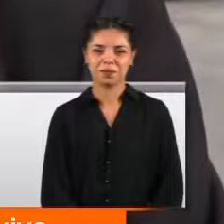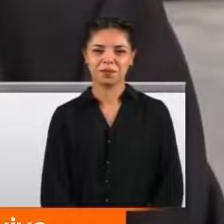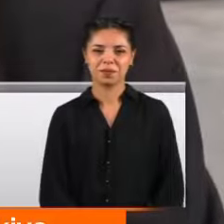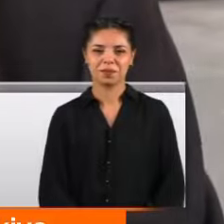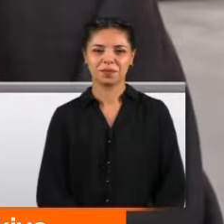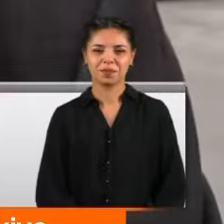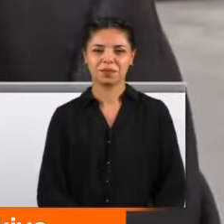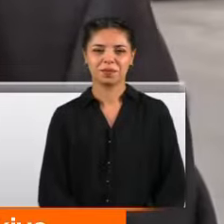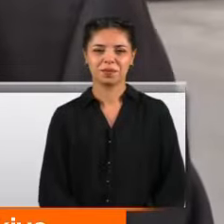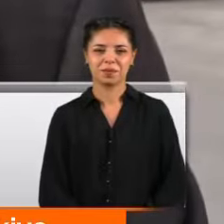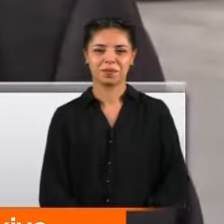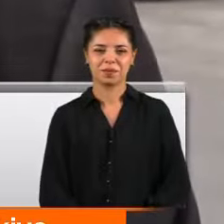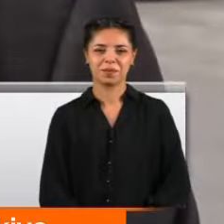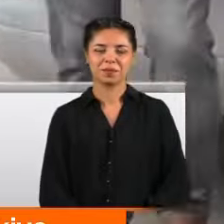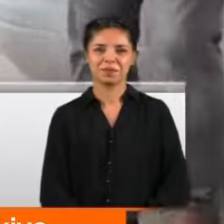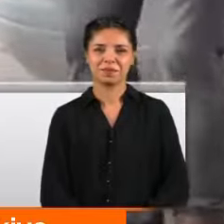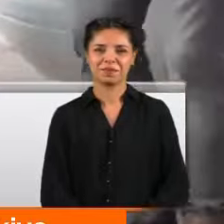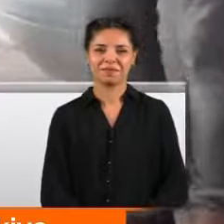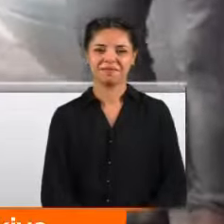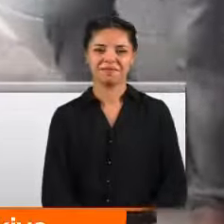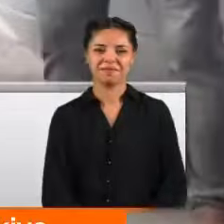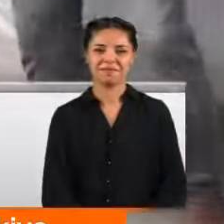Anlatılamayacak kadar çok derin bir duygu.